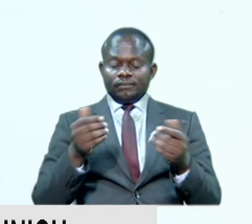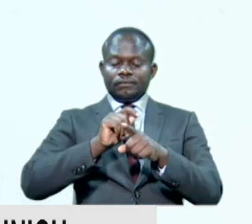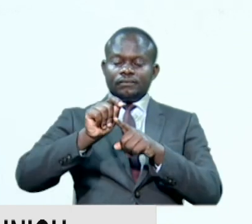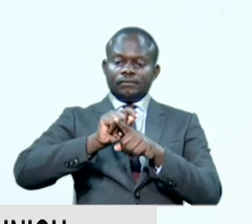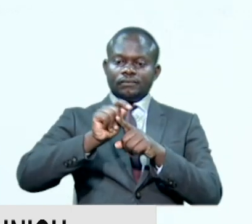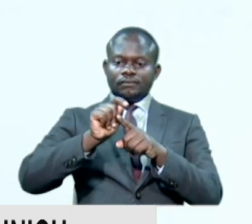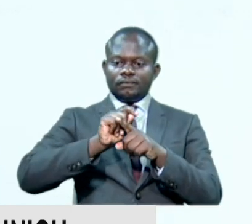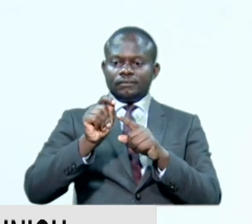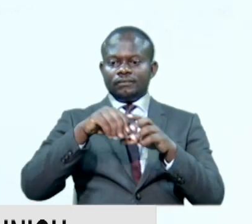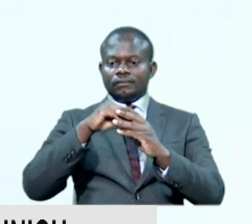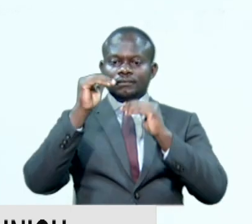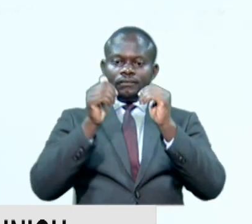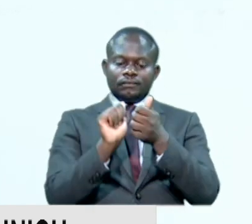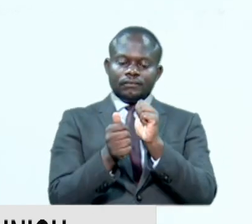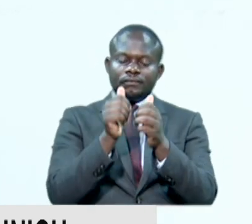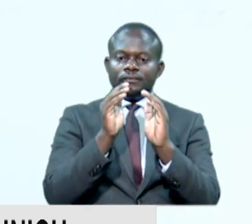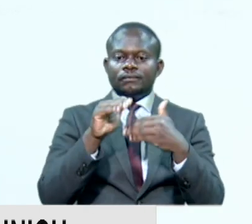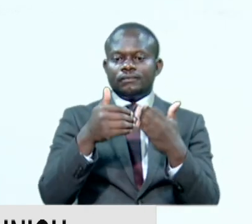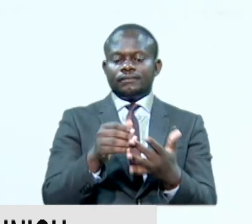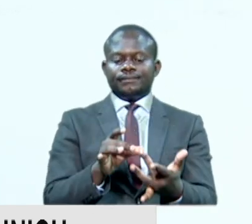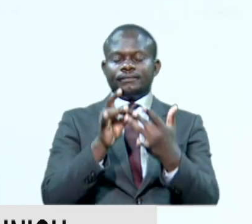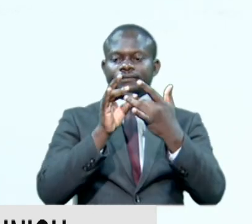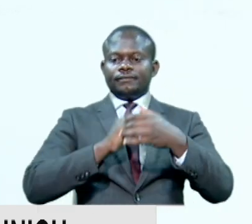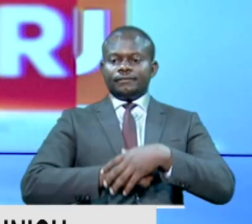muri rwego rwa sport by'umwihari